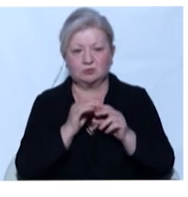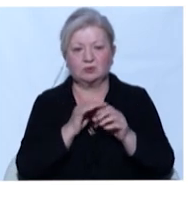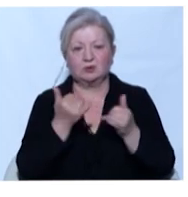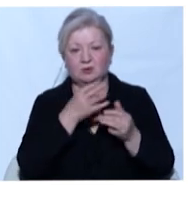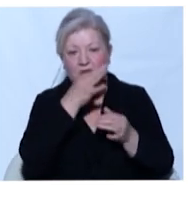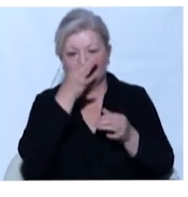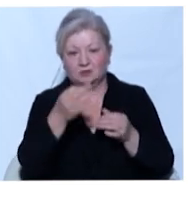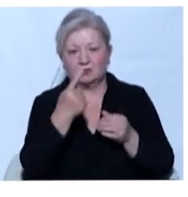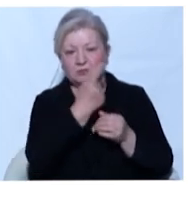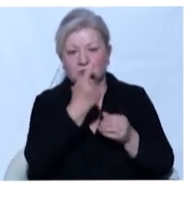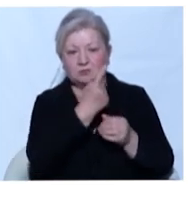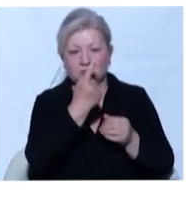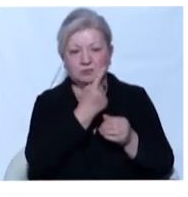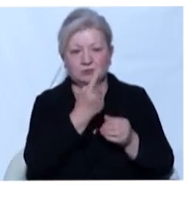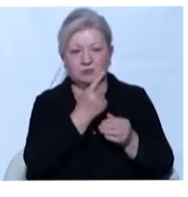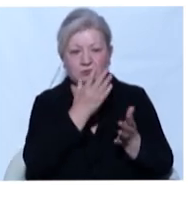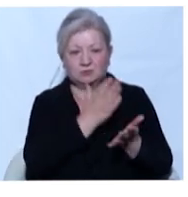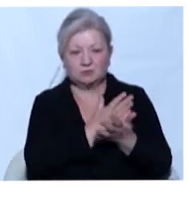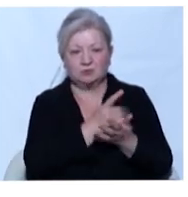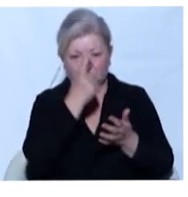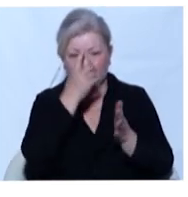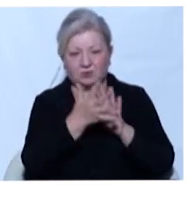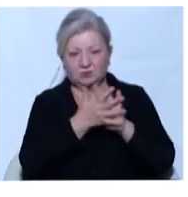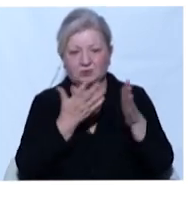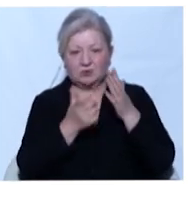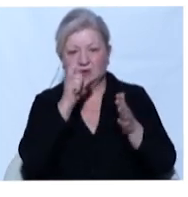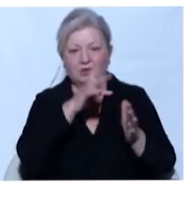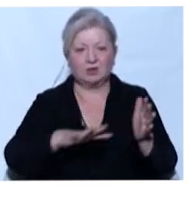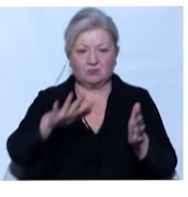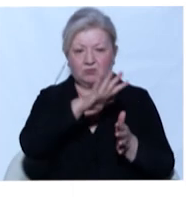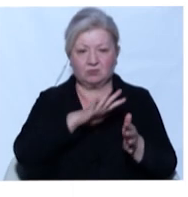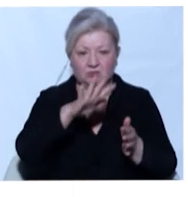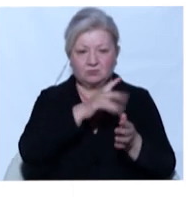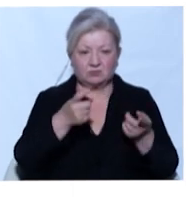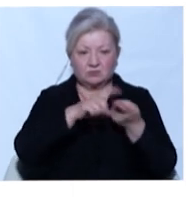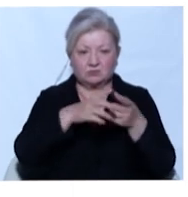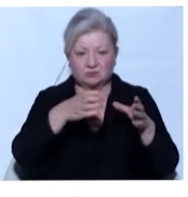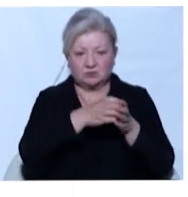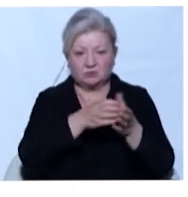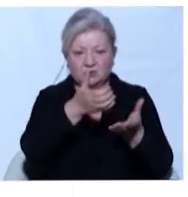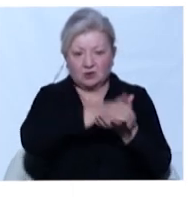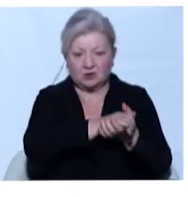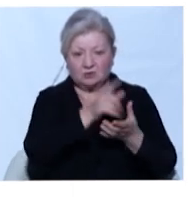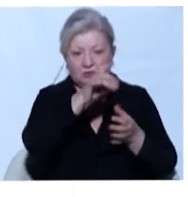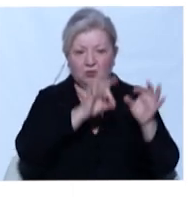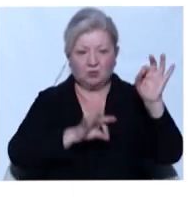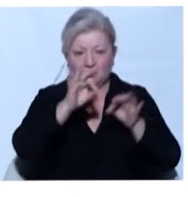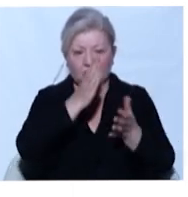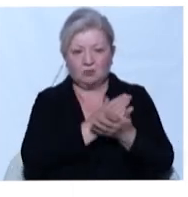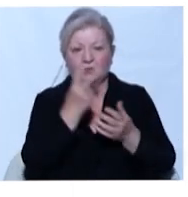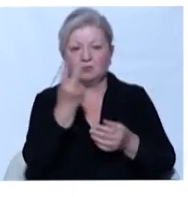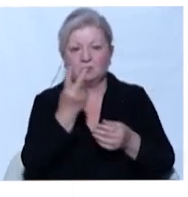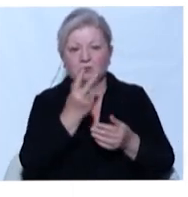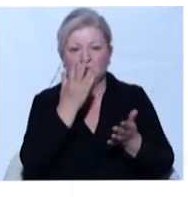უნდა, პირველი ეს გახლავთ, მიხვდებოდით, რომ ევროკავშირის არის, ევროკავშირის წევრი ქვეყნების რუკა, მეორე ეს